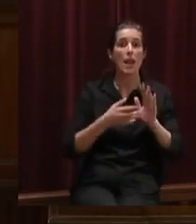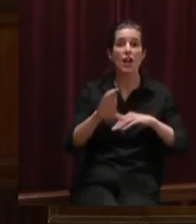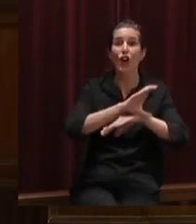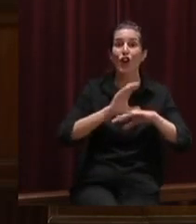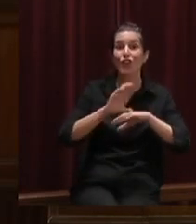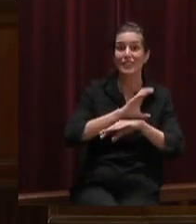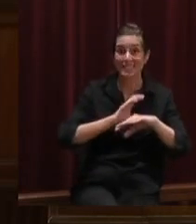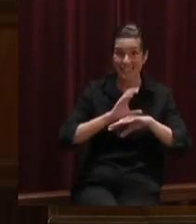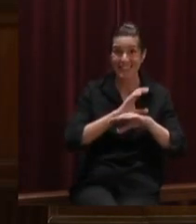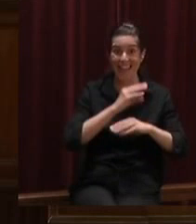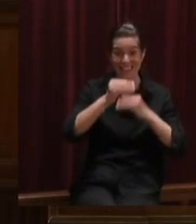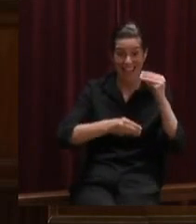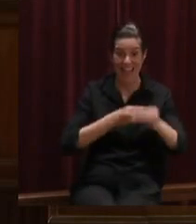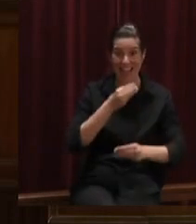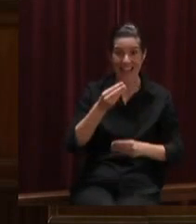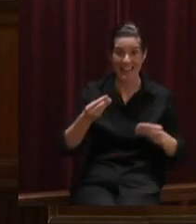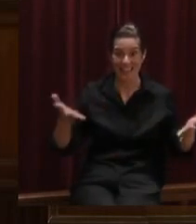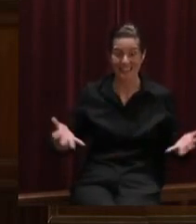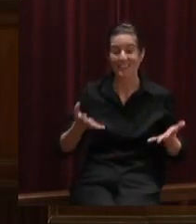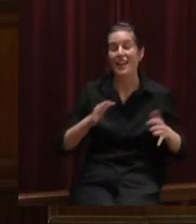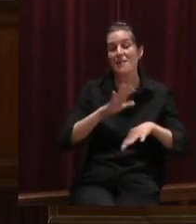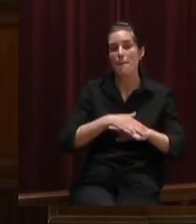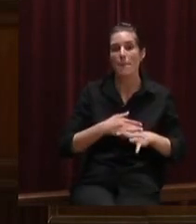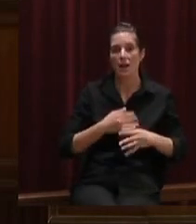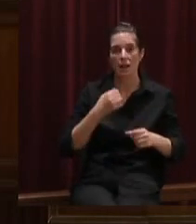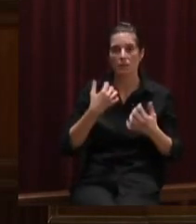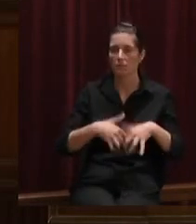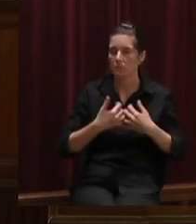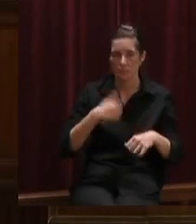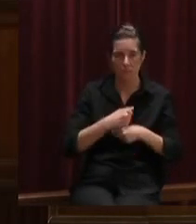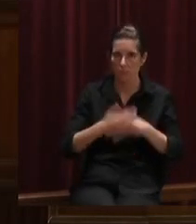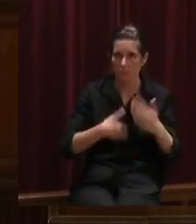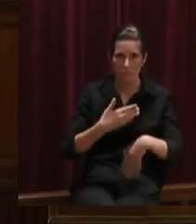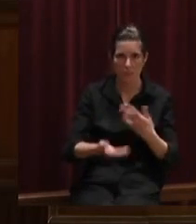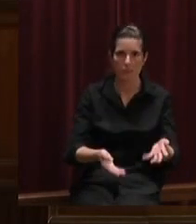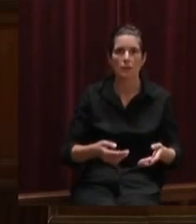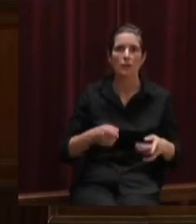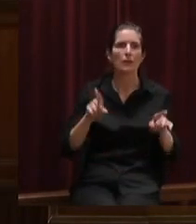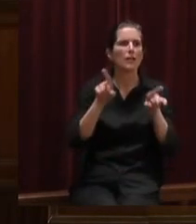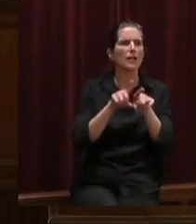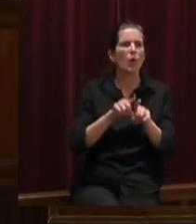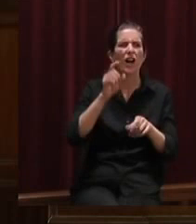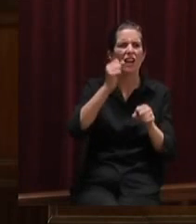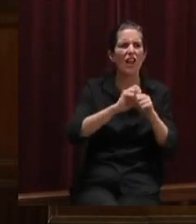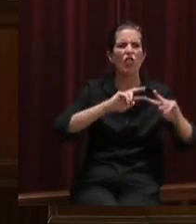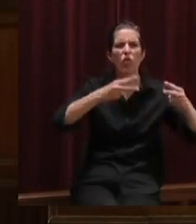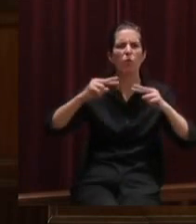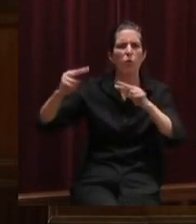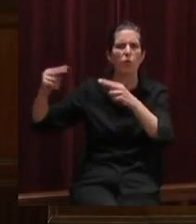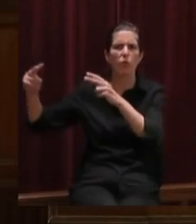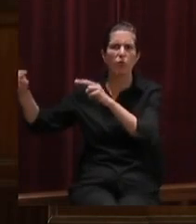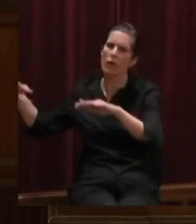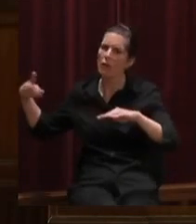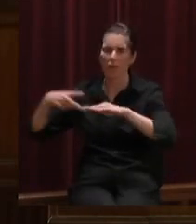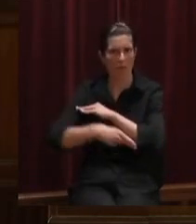que ens permeti agilitzar-ne el funcionament, evitar duplicitats i, sobretot, apropar la resposta als ciutadans i